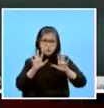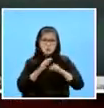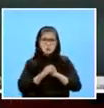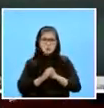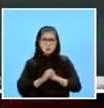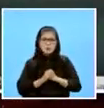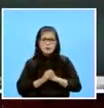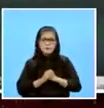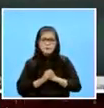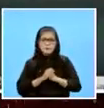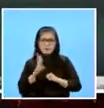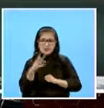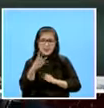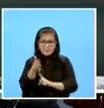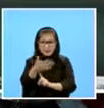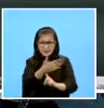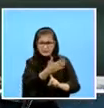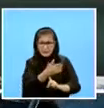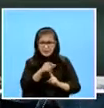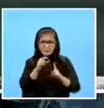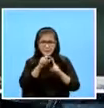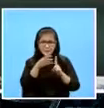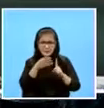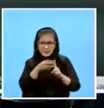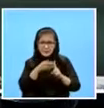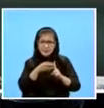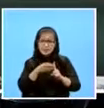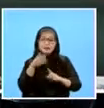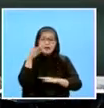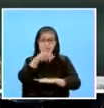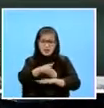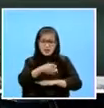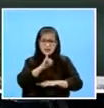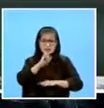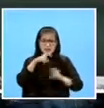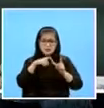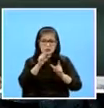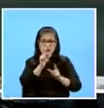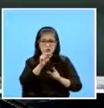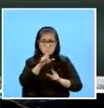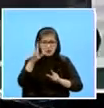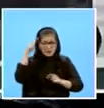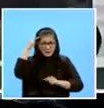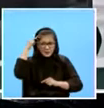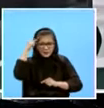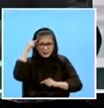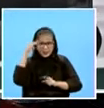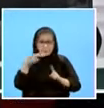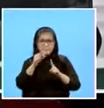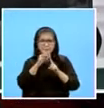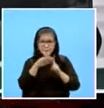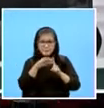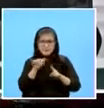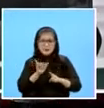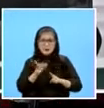yakni diantaranya adalah PBB yang dihadiri oleh Ketua Umum PBB itu sendiri, yakni Yusril Izzah Mahendra dengan didampingi oleh kuasa hukum.